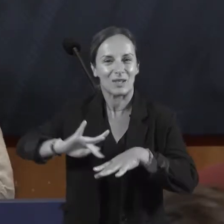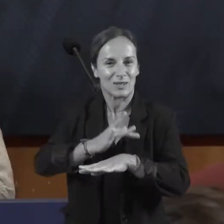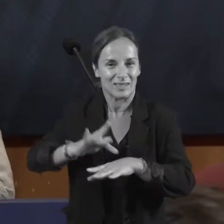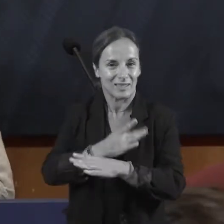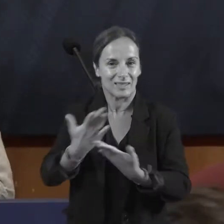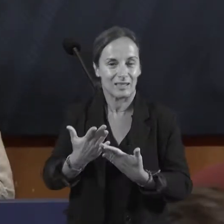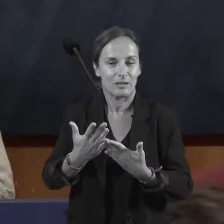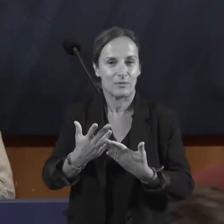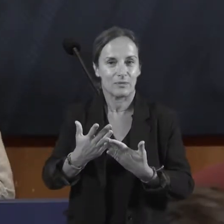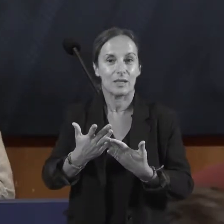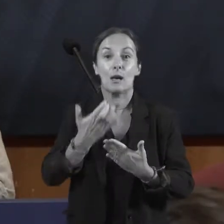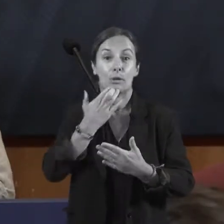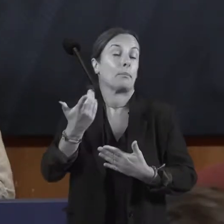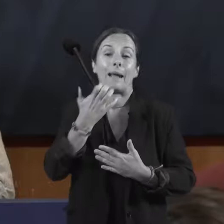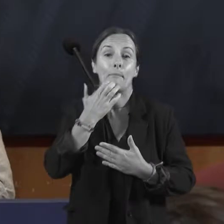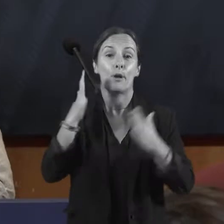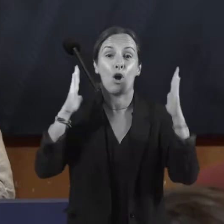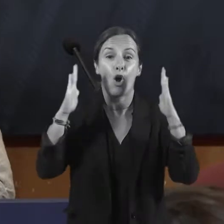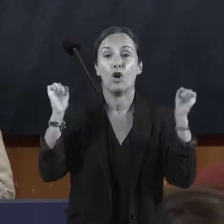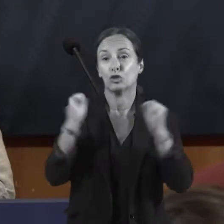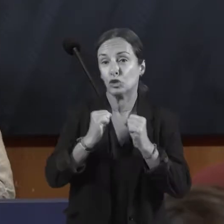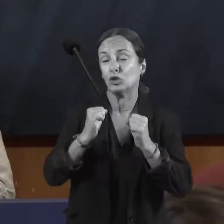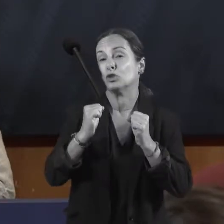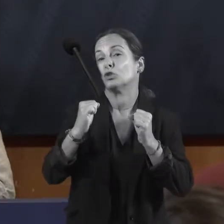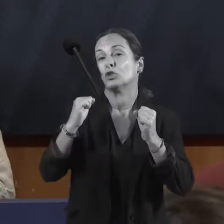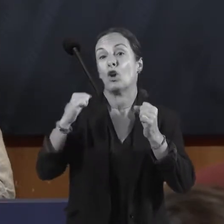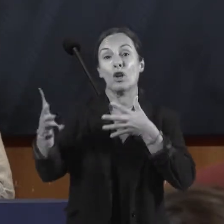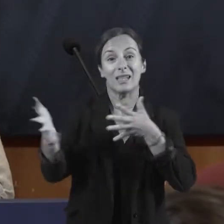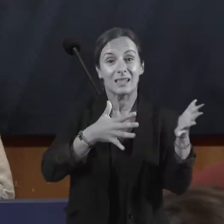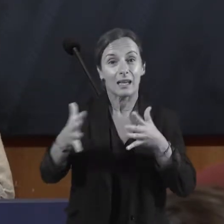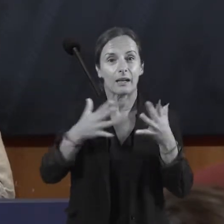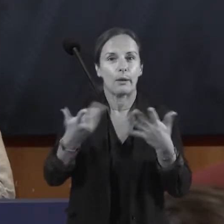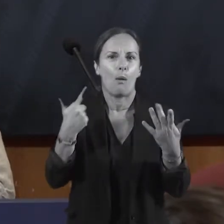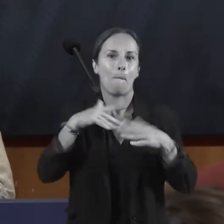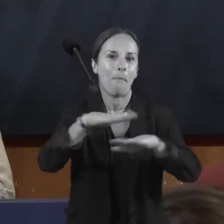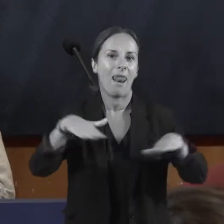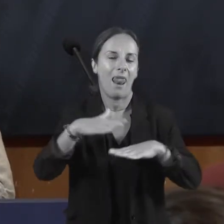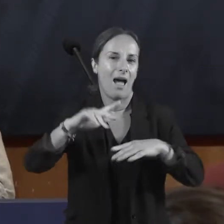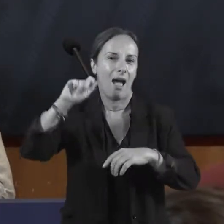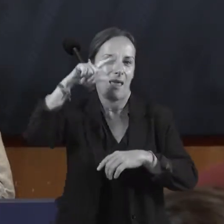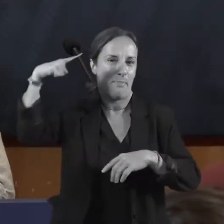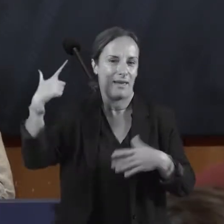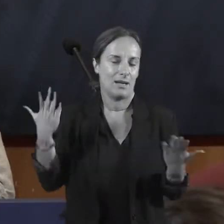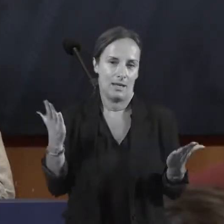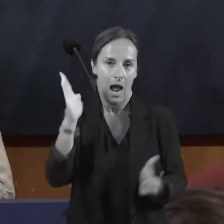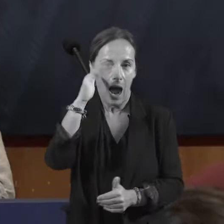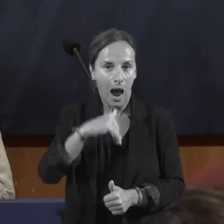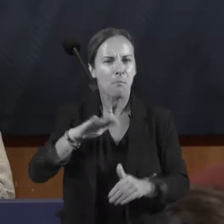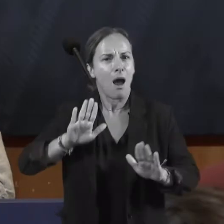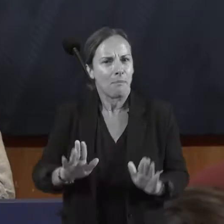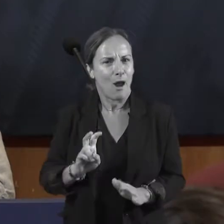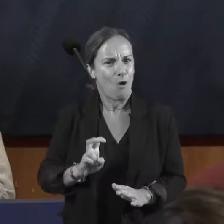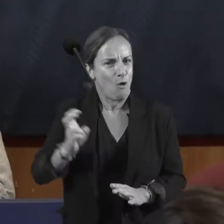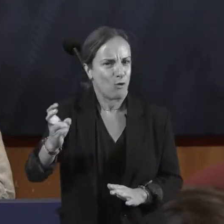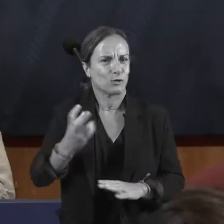tardor i vent no només poden comptar amb sol i platja, evidentment és el nostre element bàsic, però en si vent no disposant d'aquell, però sí que Mallorca en